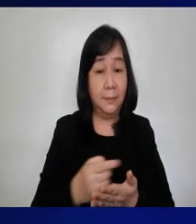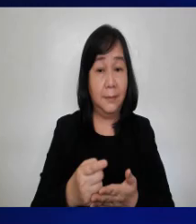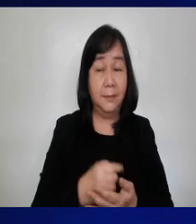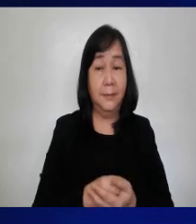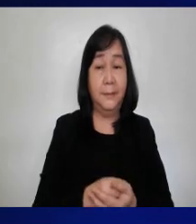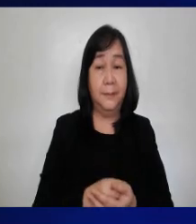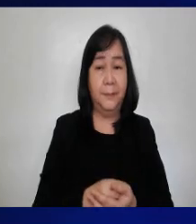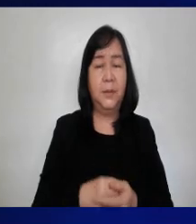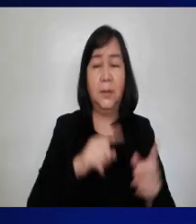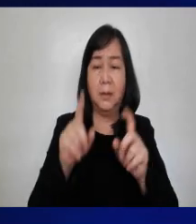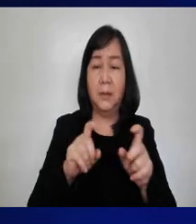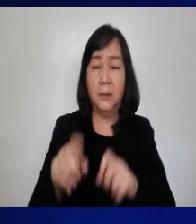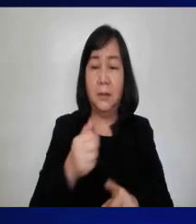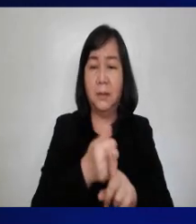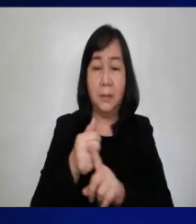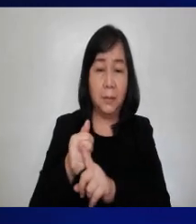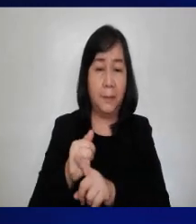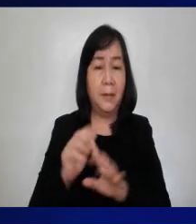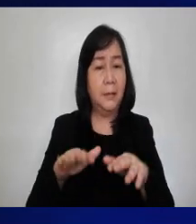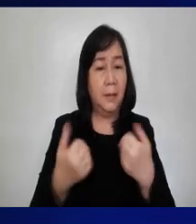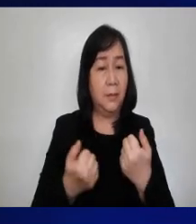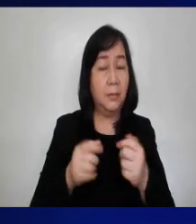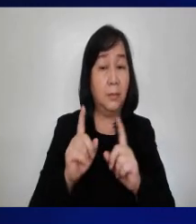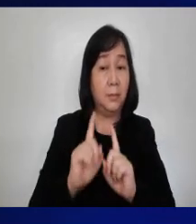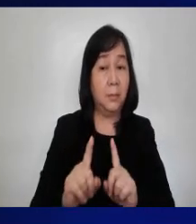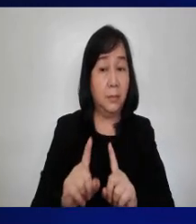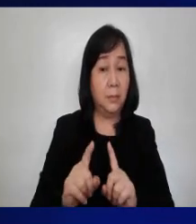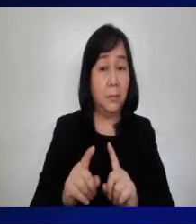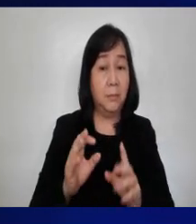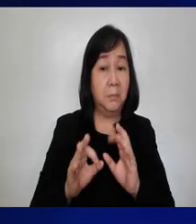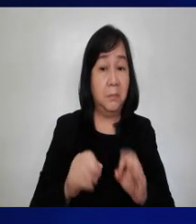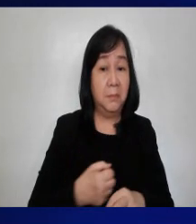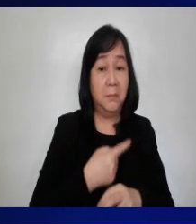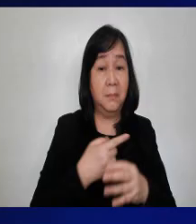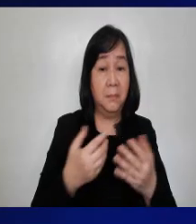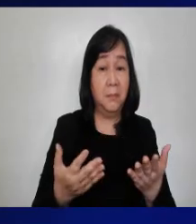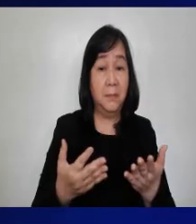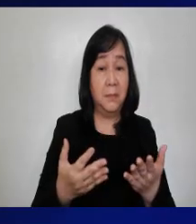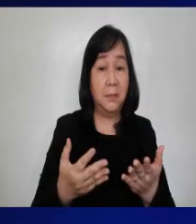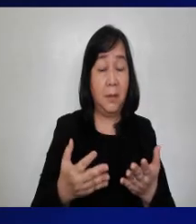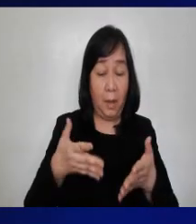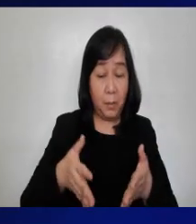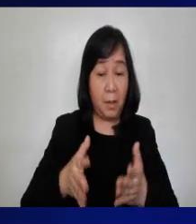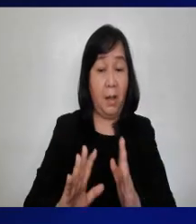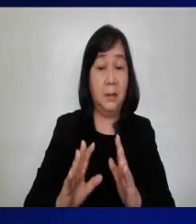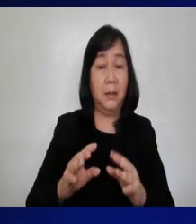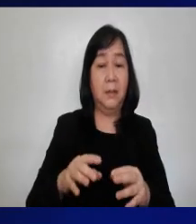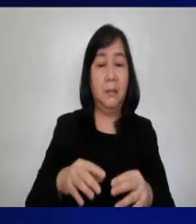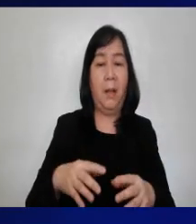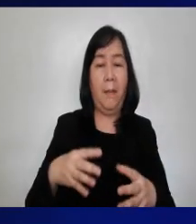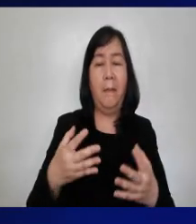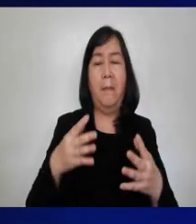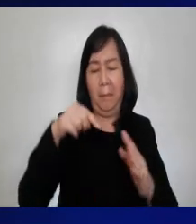ating mga sarili. Paano ba tayo tumutugon kapag nasasaktan tayo? Hinahayaan ba nating lamunin tayo ng